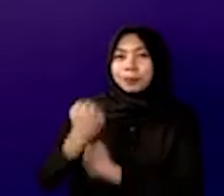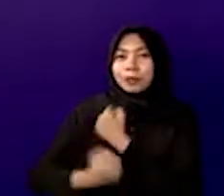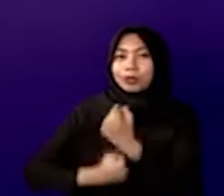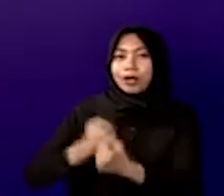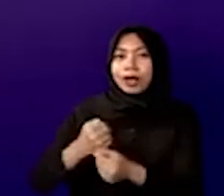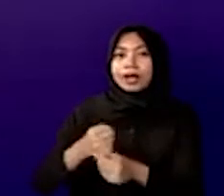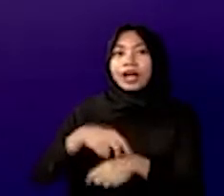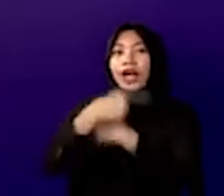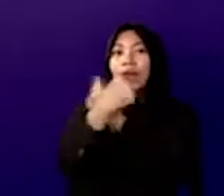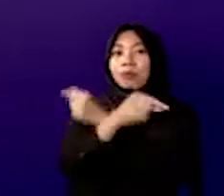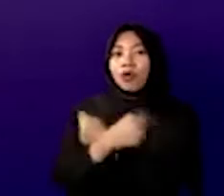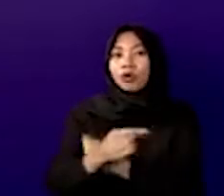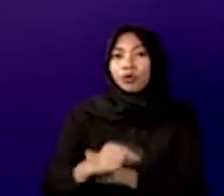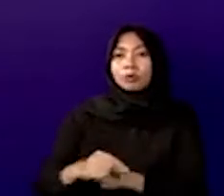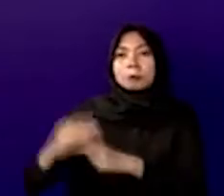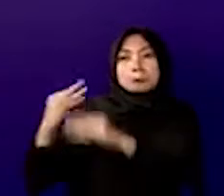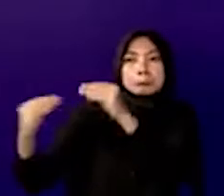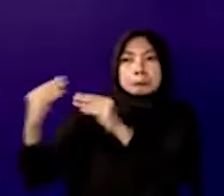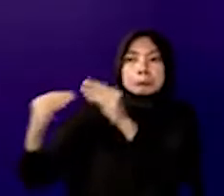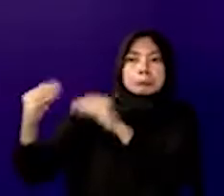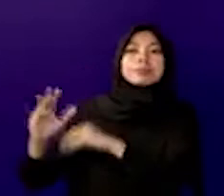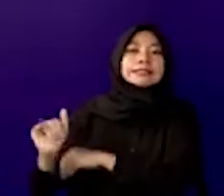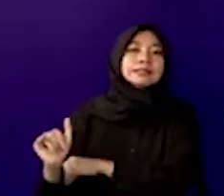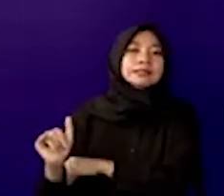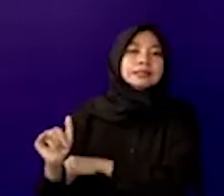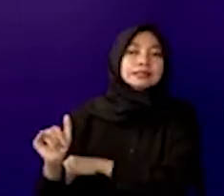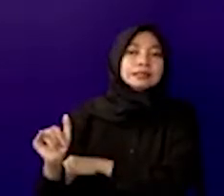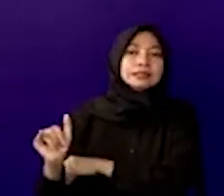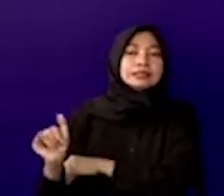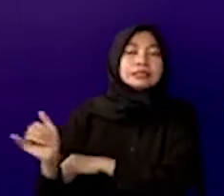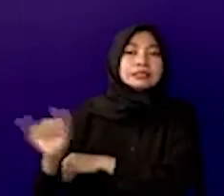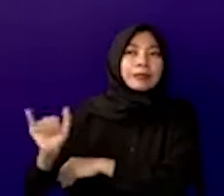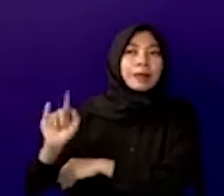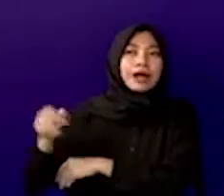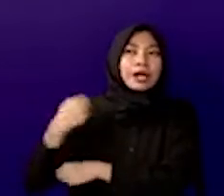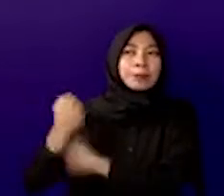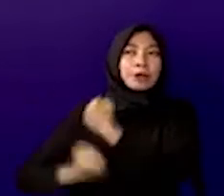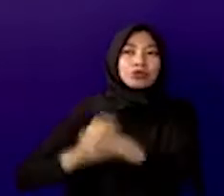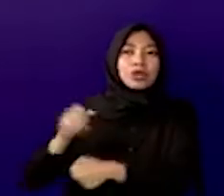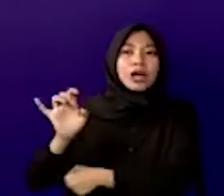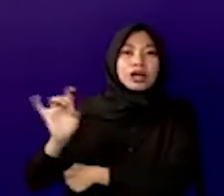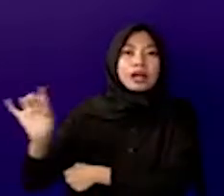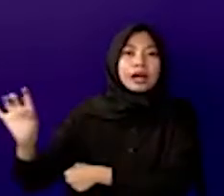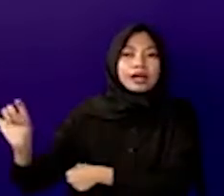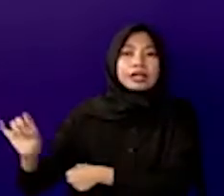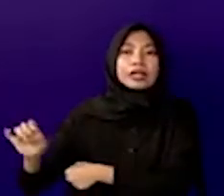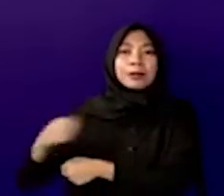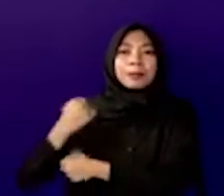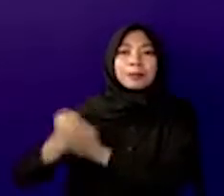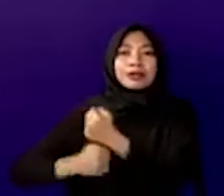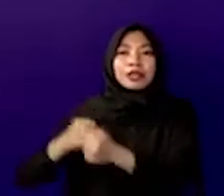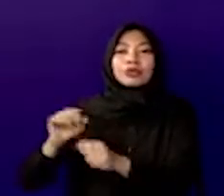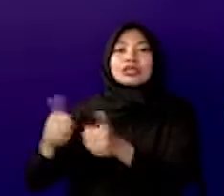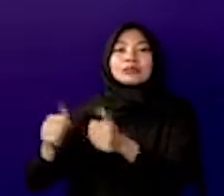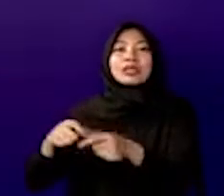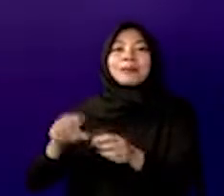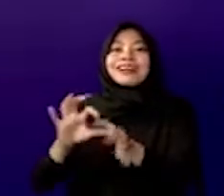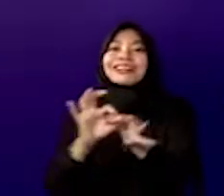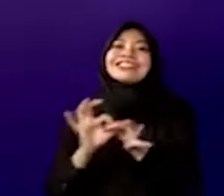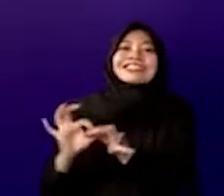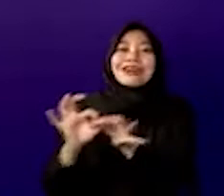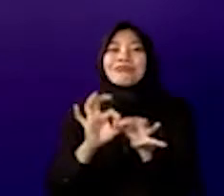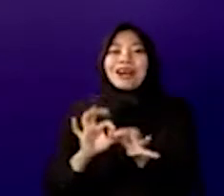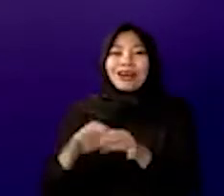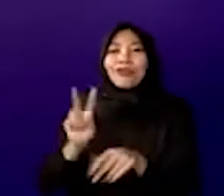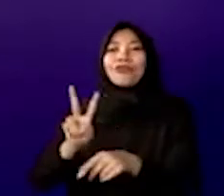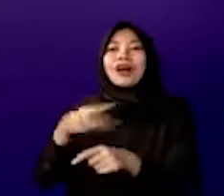jumlah tersebut tetapi di samping itu juga ada beberapa perusahaan yang juga mempersiapkan kerja sama nah